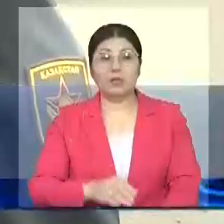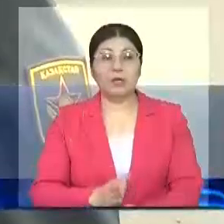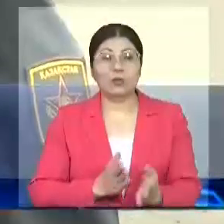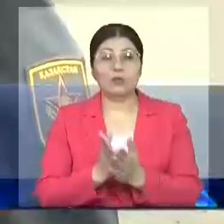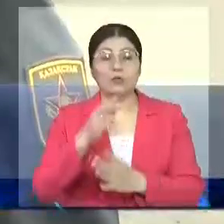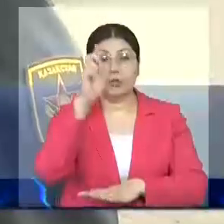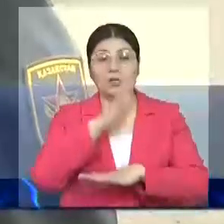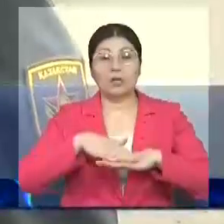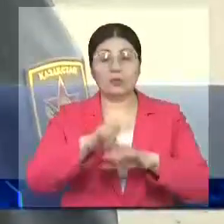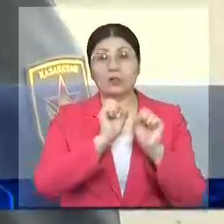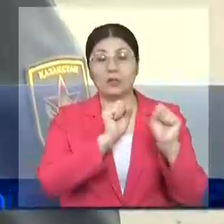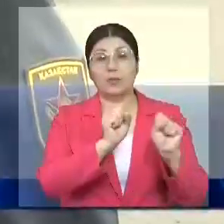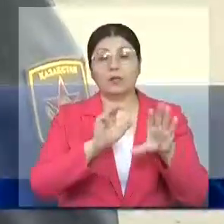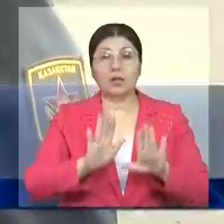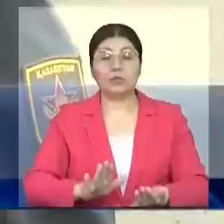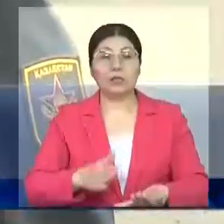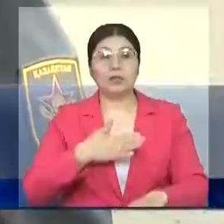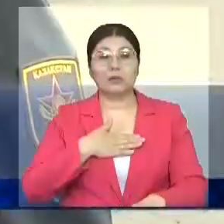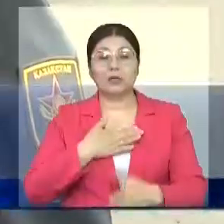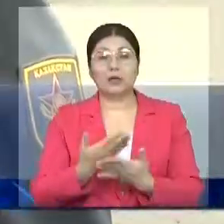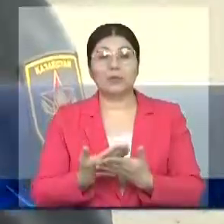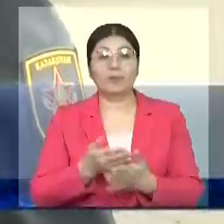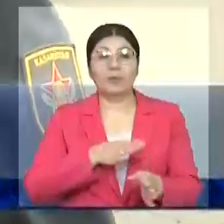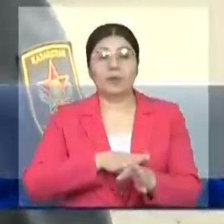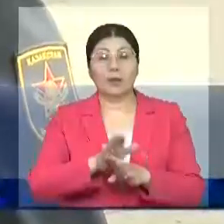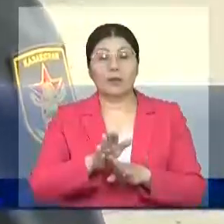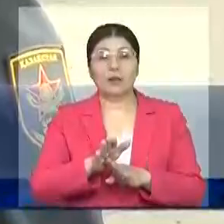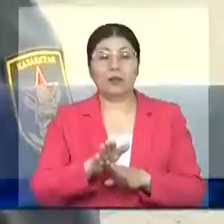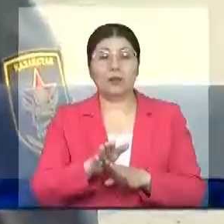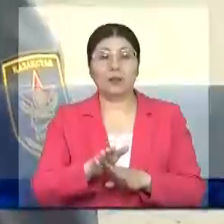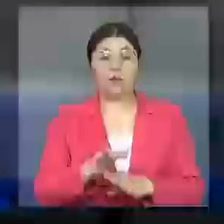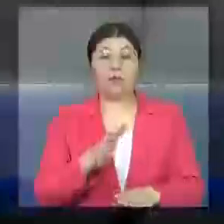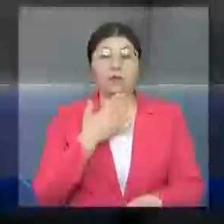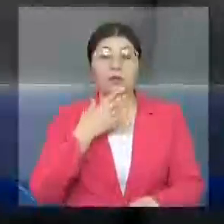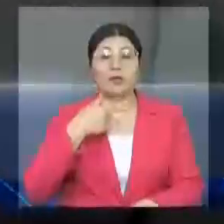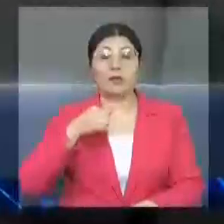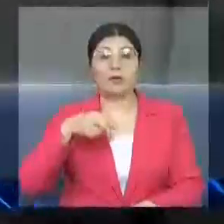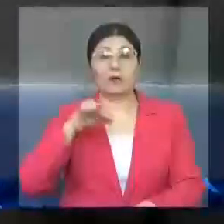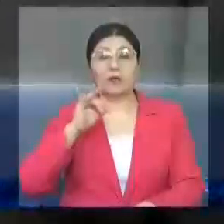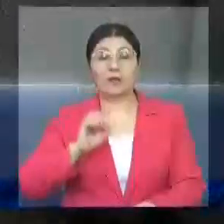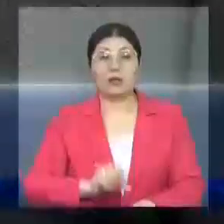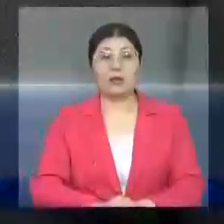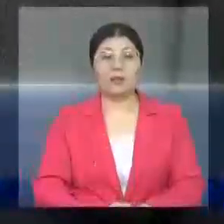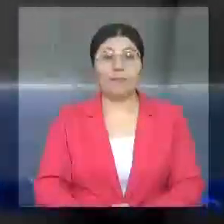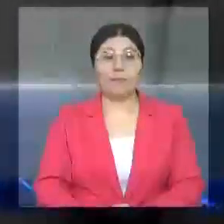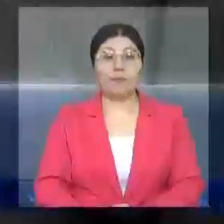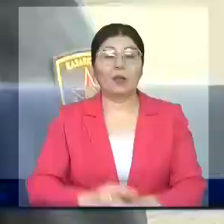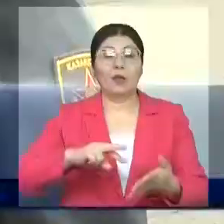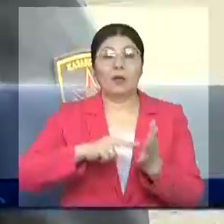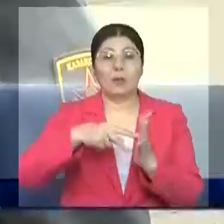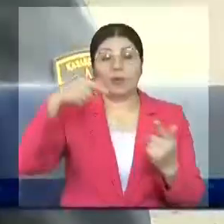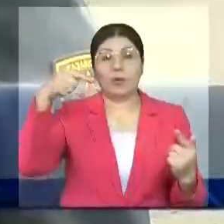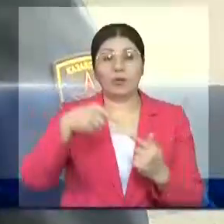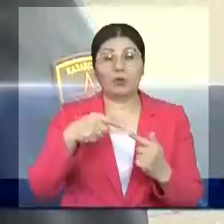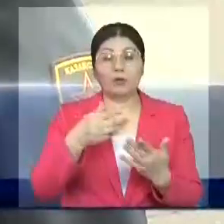государственной охраны осталось нам укомплектовать ряды национальной Гвардии МВД РК по плану для